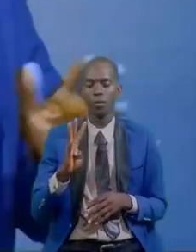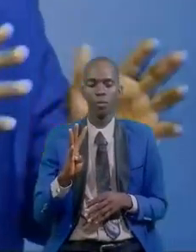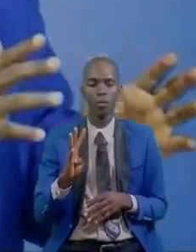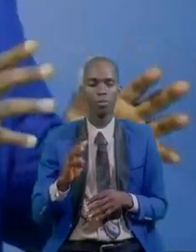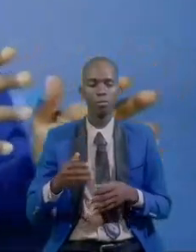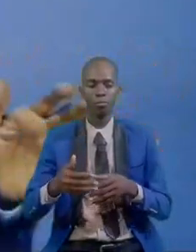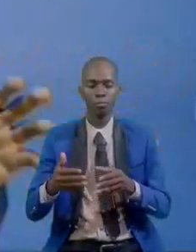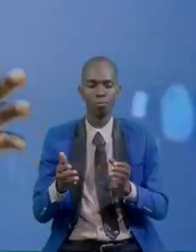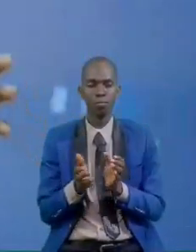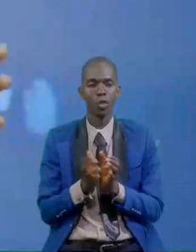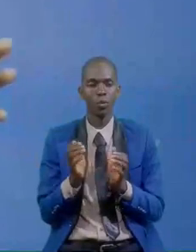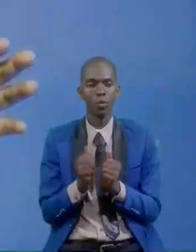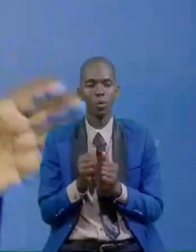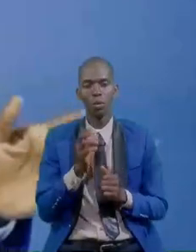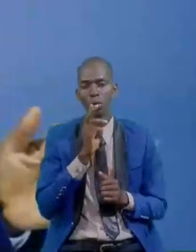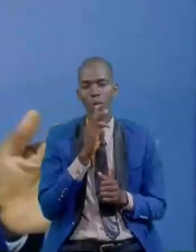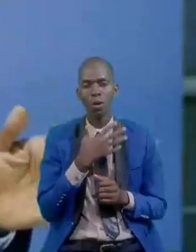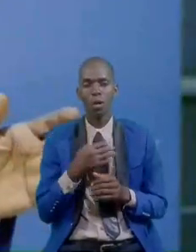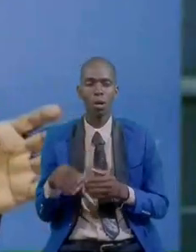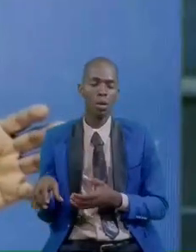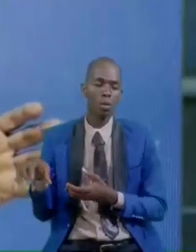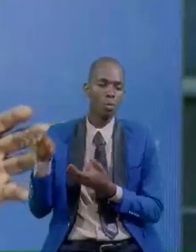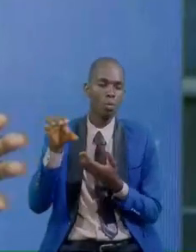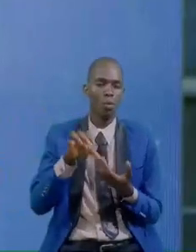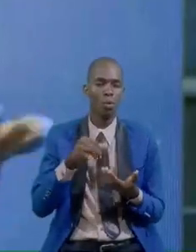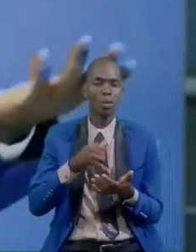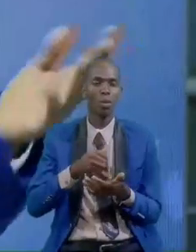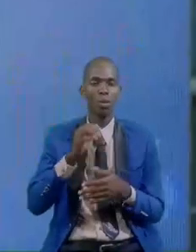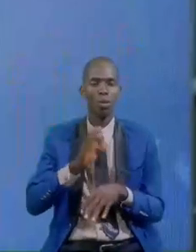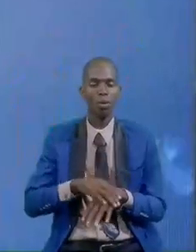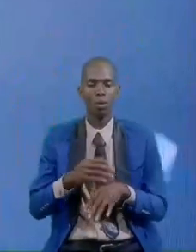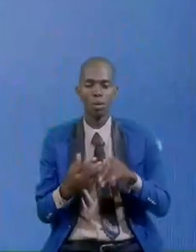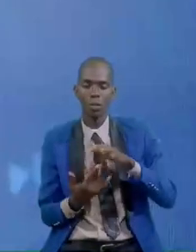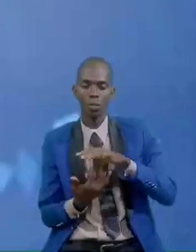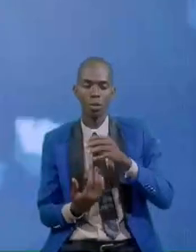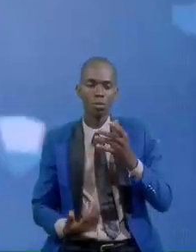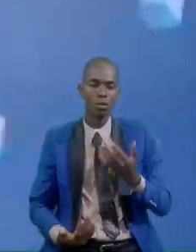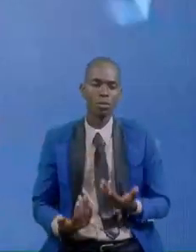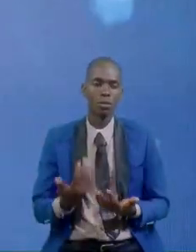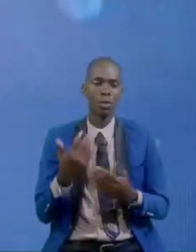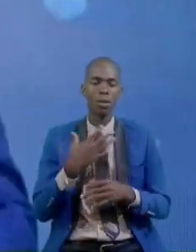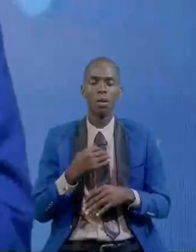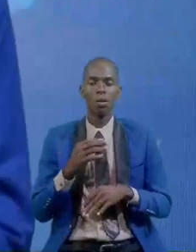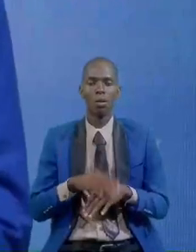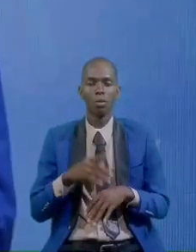et versez-les sur l'holocauste et sur le bois.